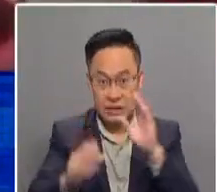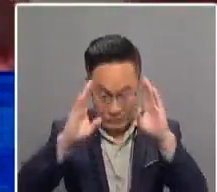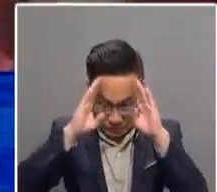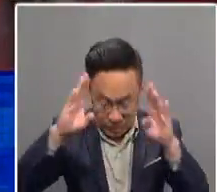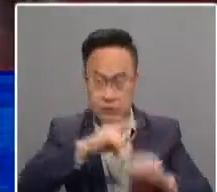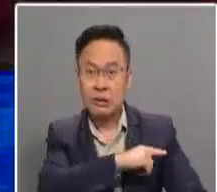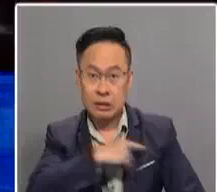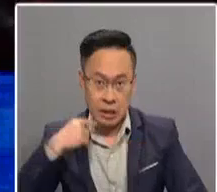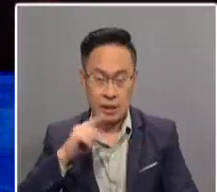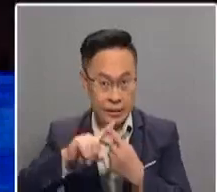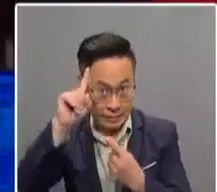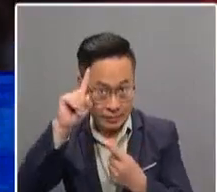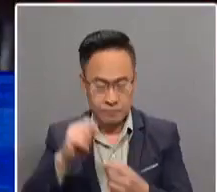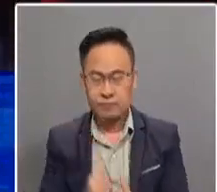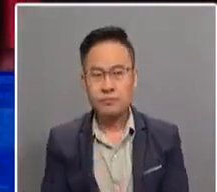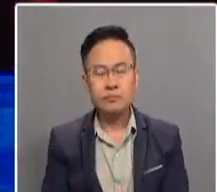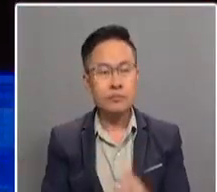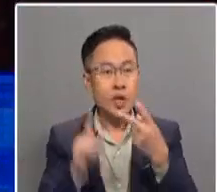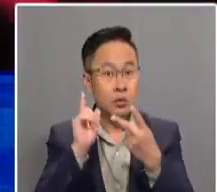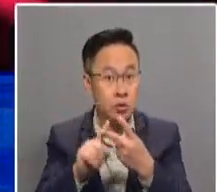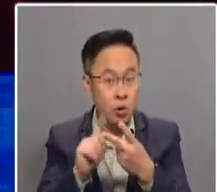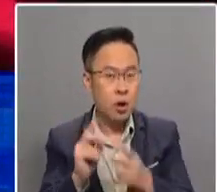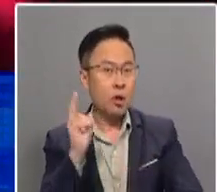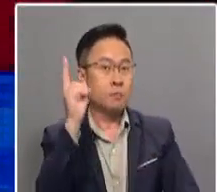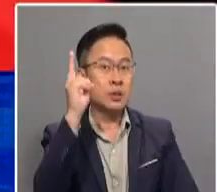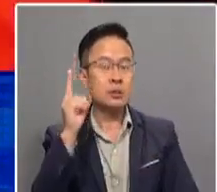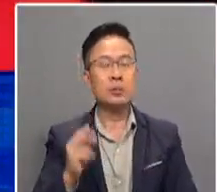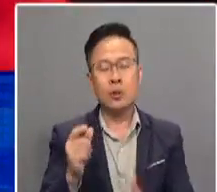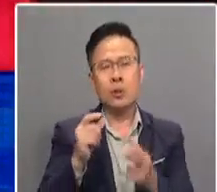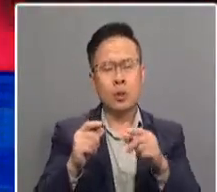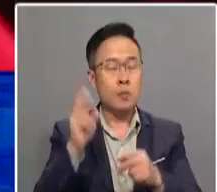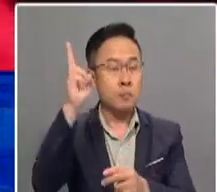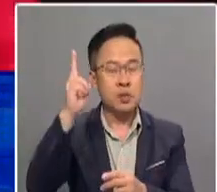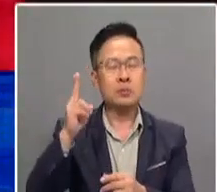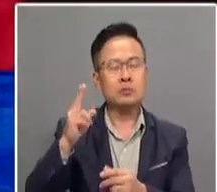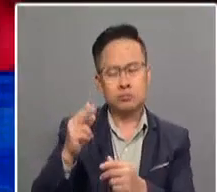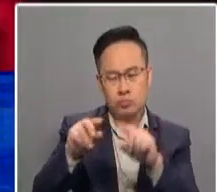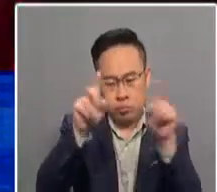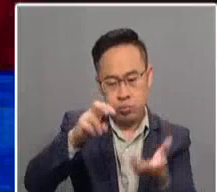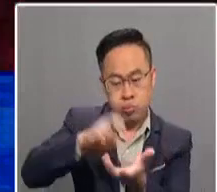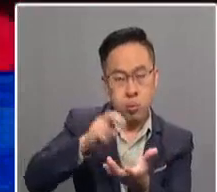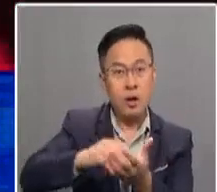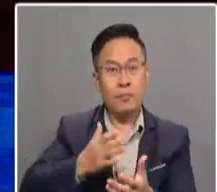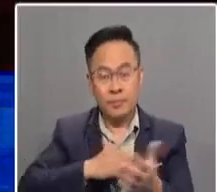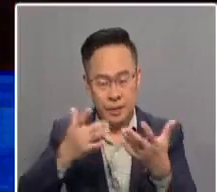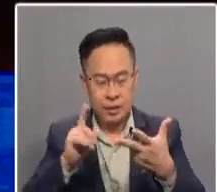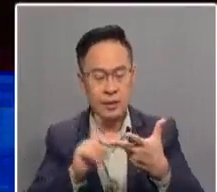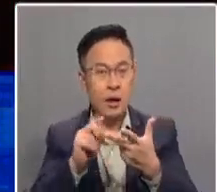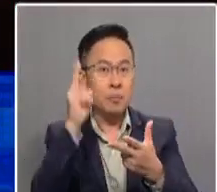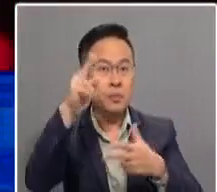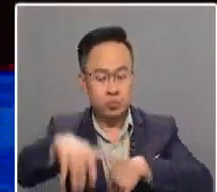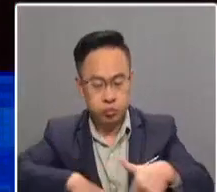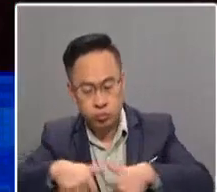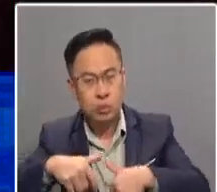ร้อยละนะฮะนี่คือข้อหาหนักนะฮะรวมถึงยังมีข้อหามีอาวุธปืนและเครื่องกระสุนไว้ในครอบครองนะคะพกพาปืนเข้าไปในหมู่บ้านโดยทางสาธารณะ